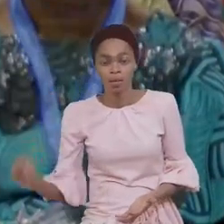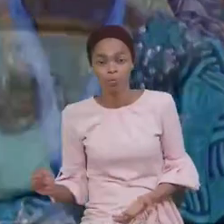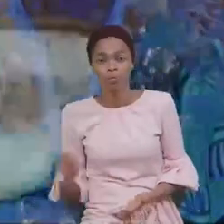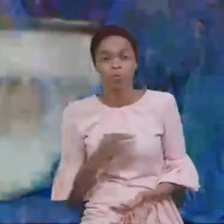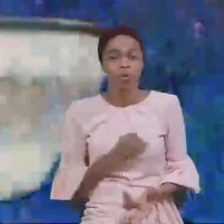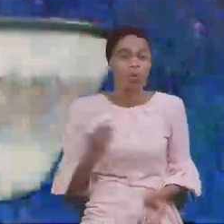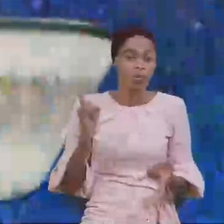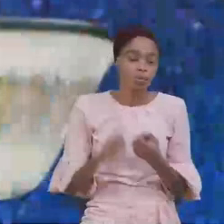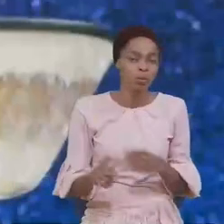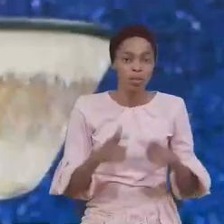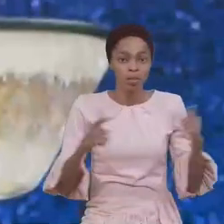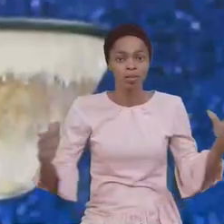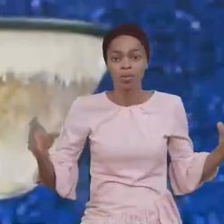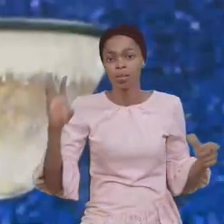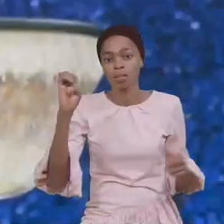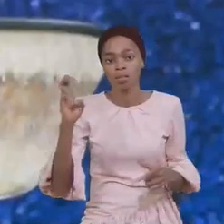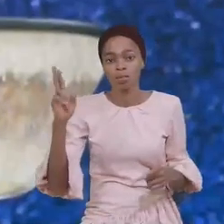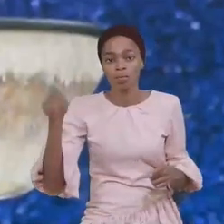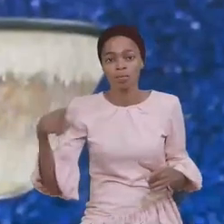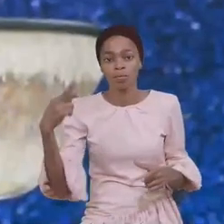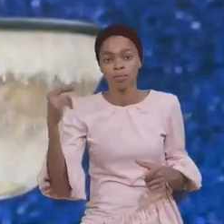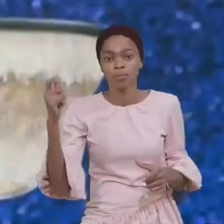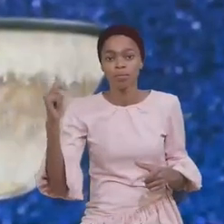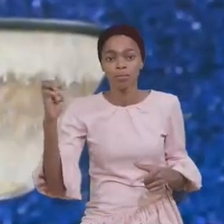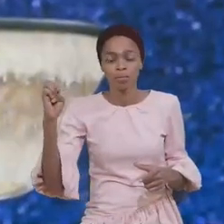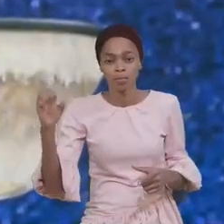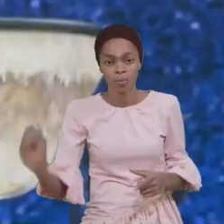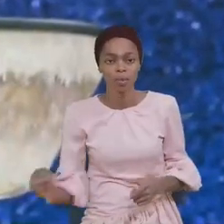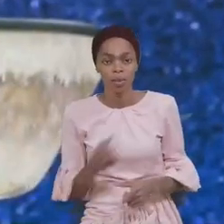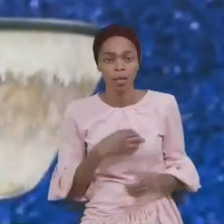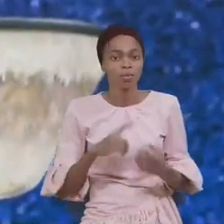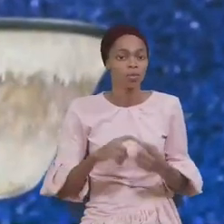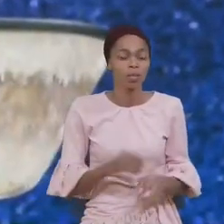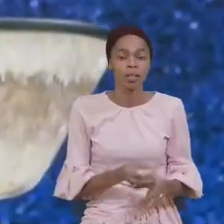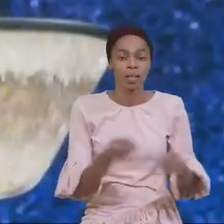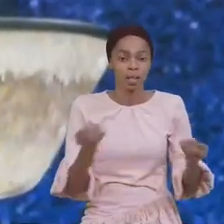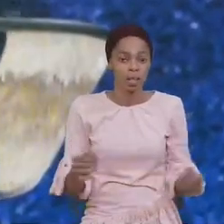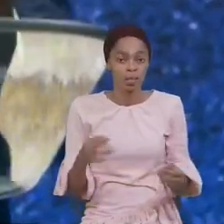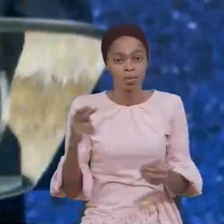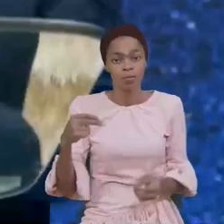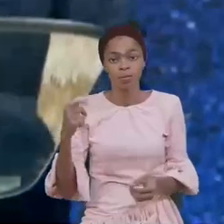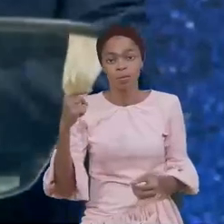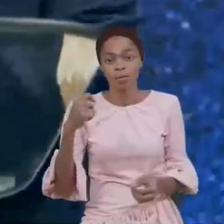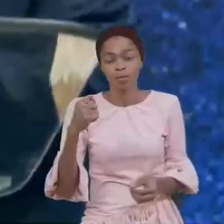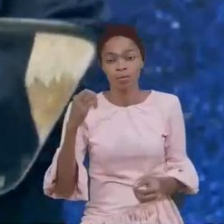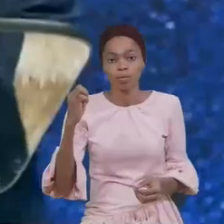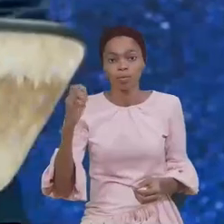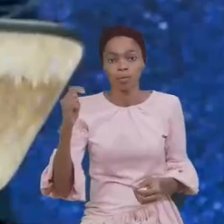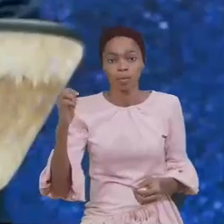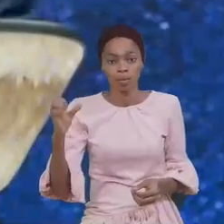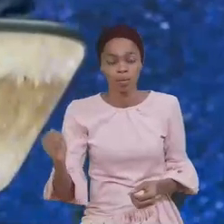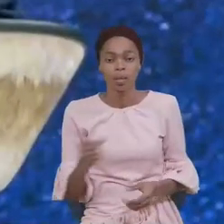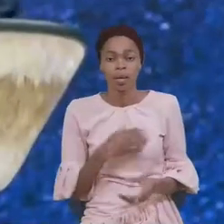de l'Euphrate, tout le pays des Hittiens et jusqu'à la grande mer vers le soleil